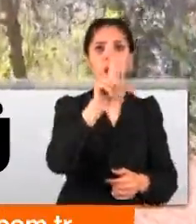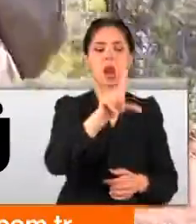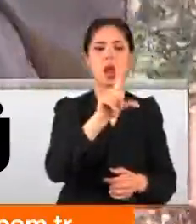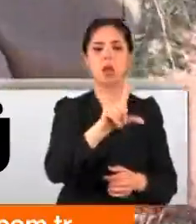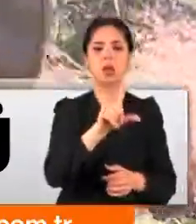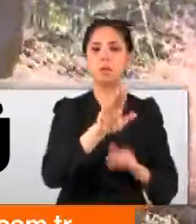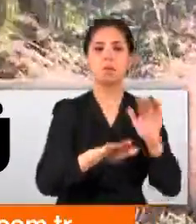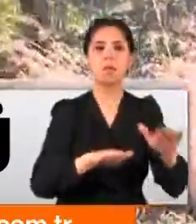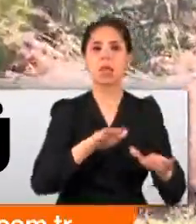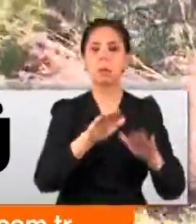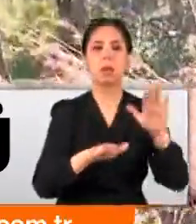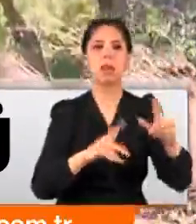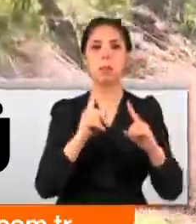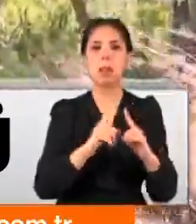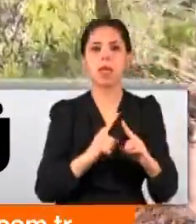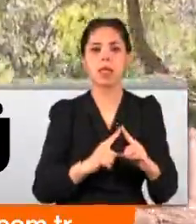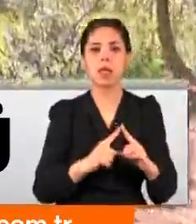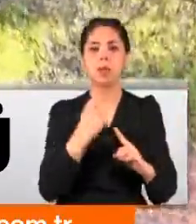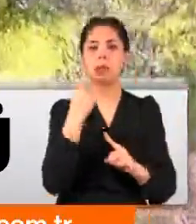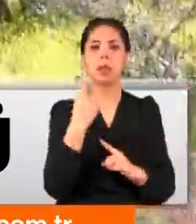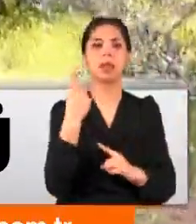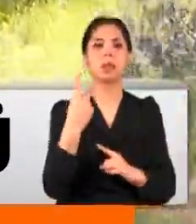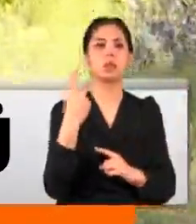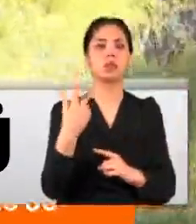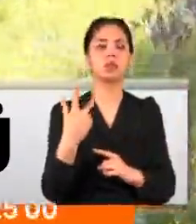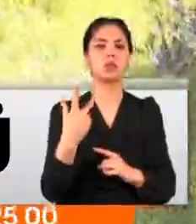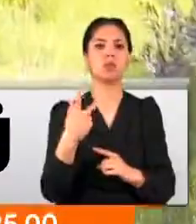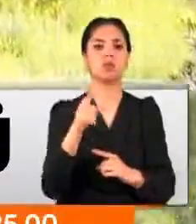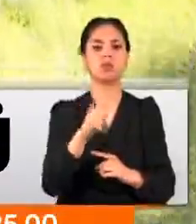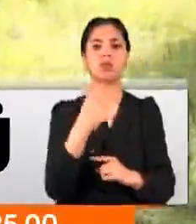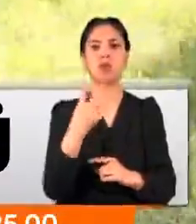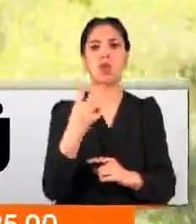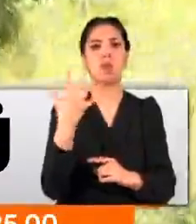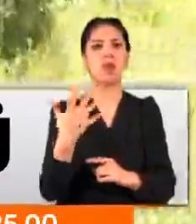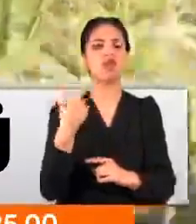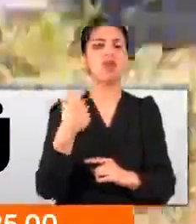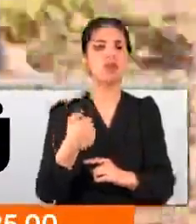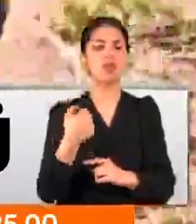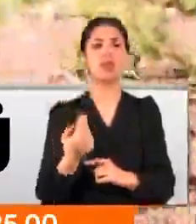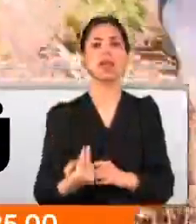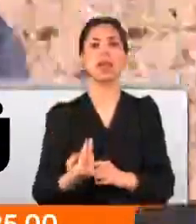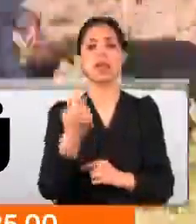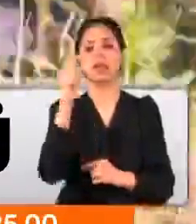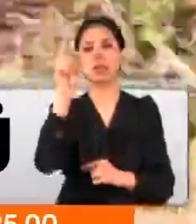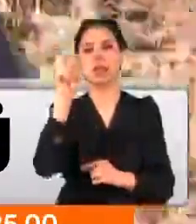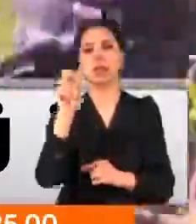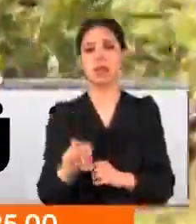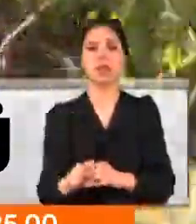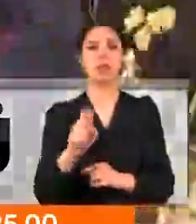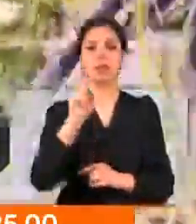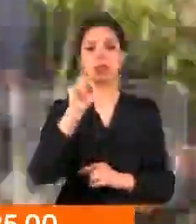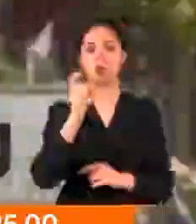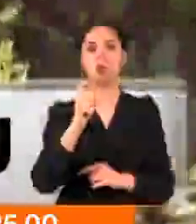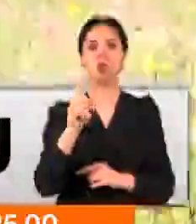kaç adım ötede olduğunu size gösterelim. 1, 2, 3, 4, 5, 6, 7,